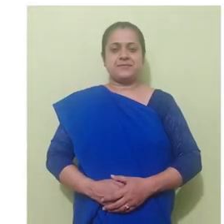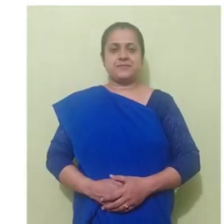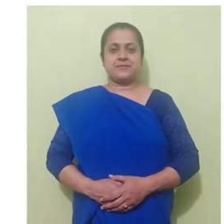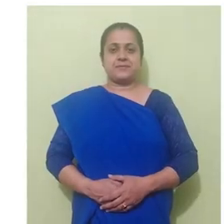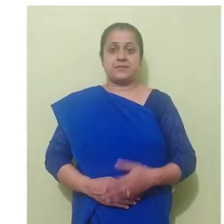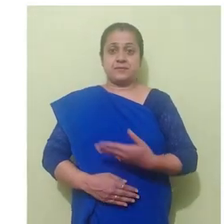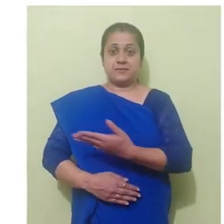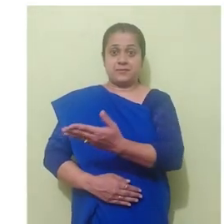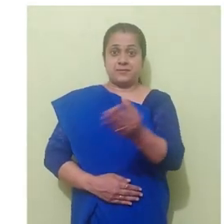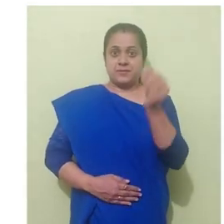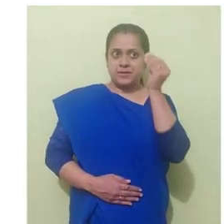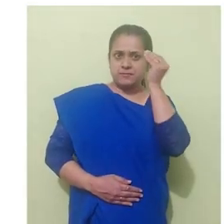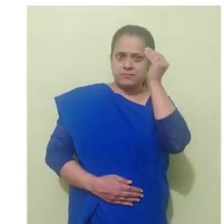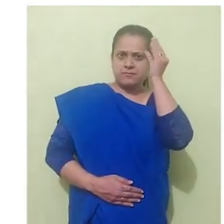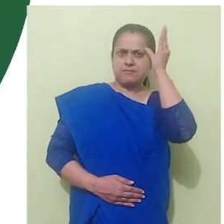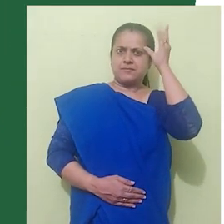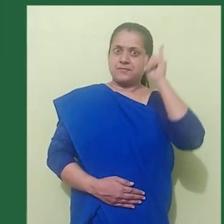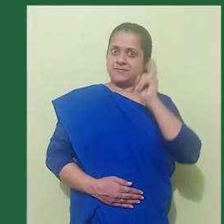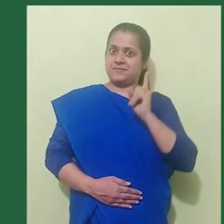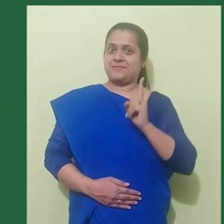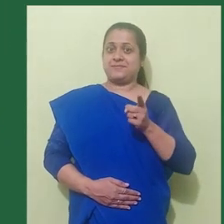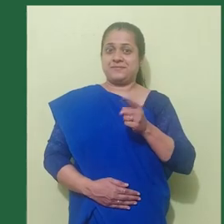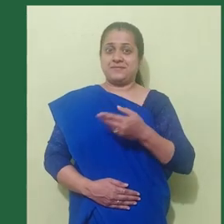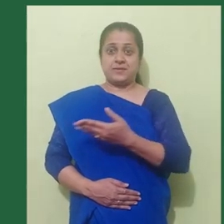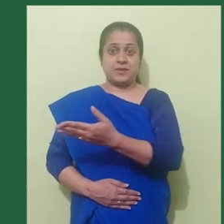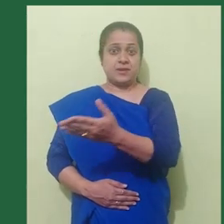जाल जागोले